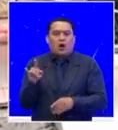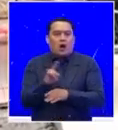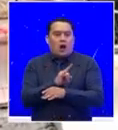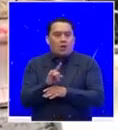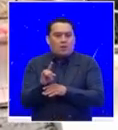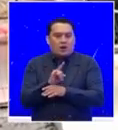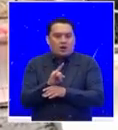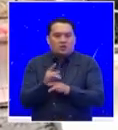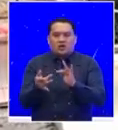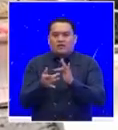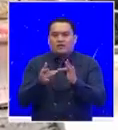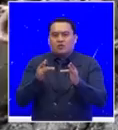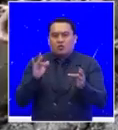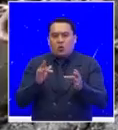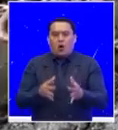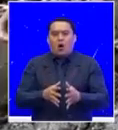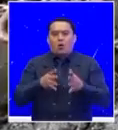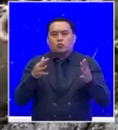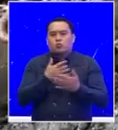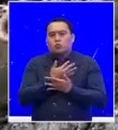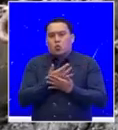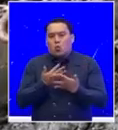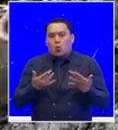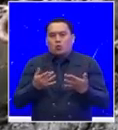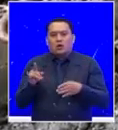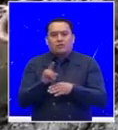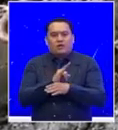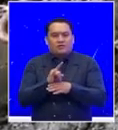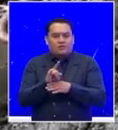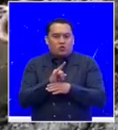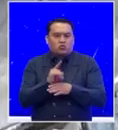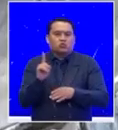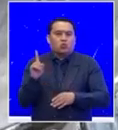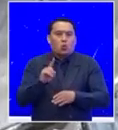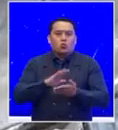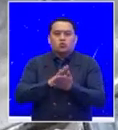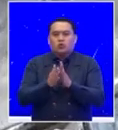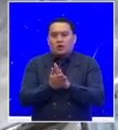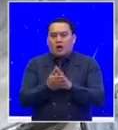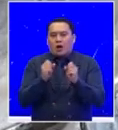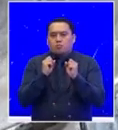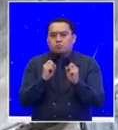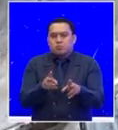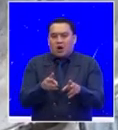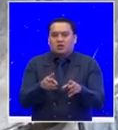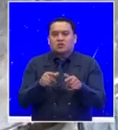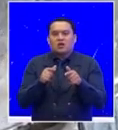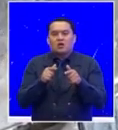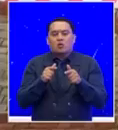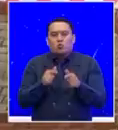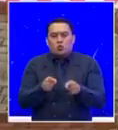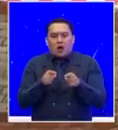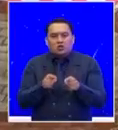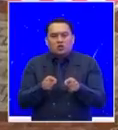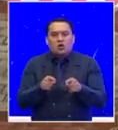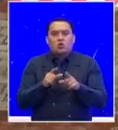часто встречается в соцсетях наряду с огромным множеством других теорий заговора. В условиях, когда опасность грозит всей планете,